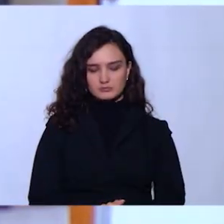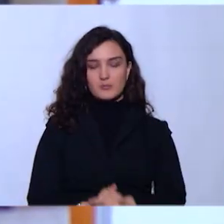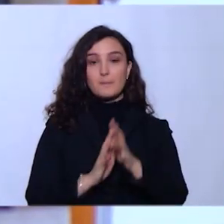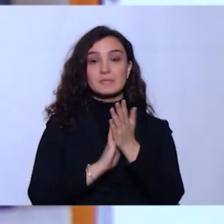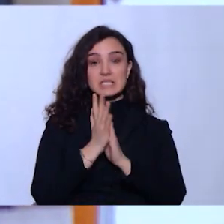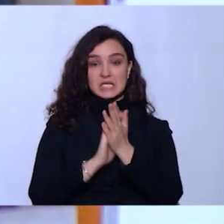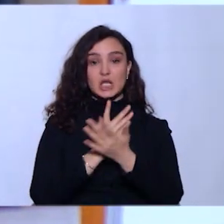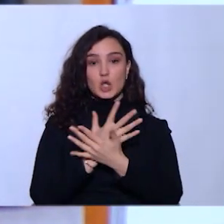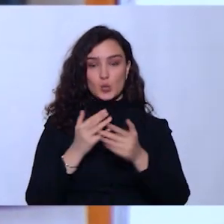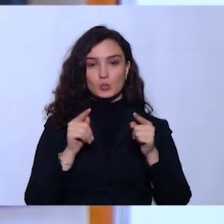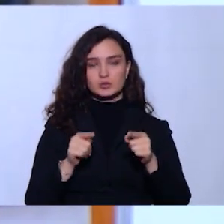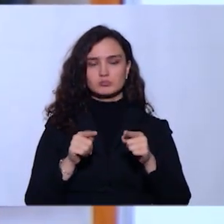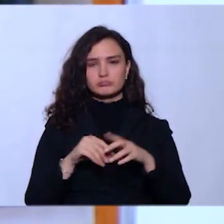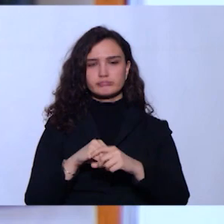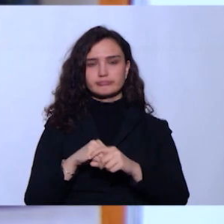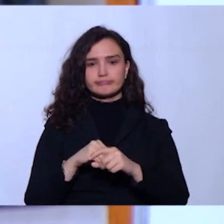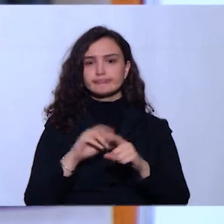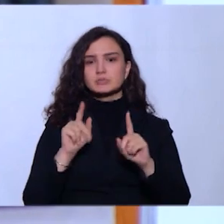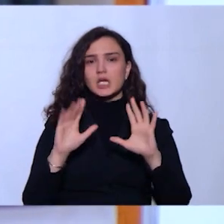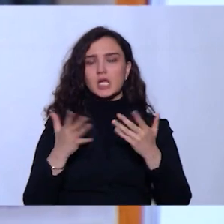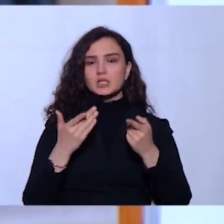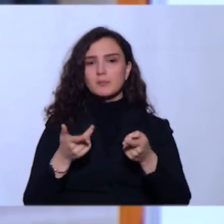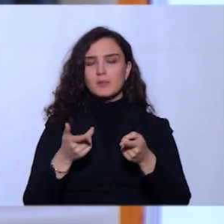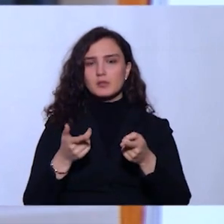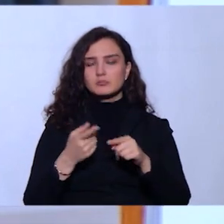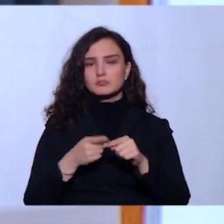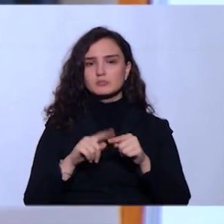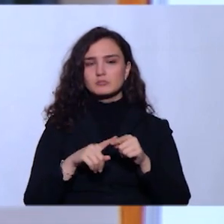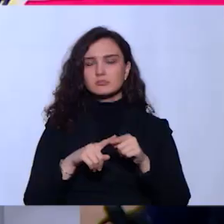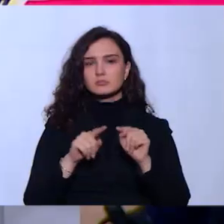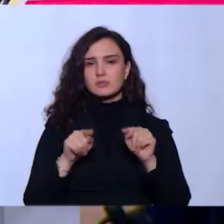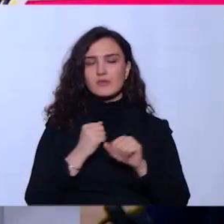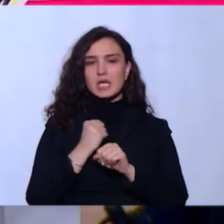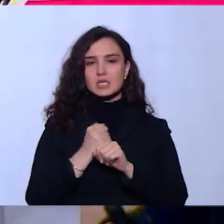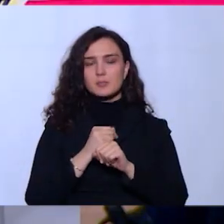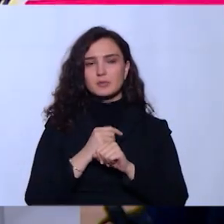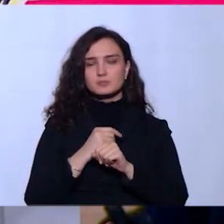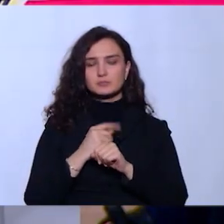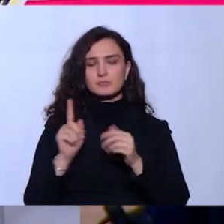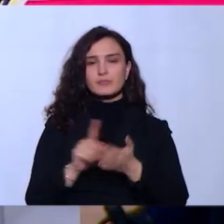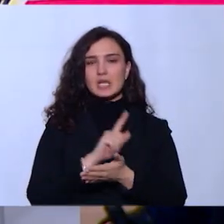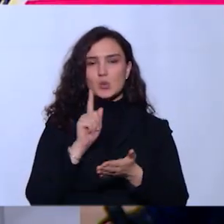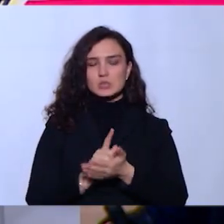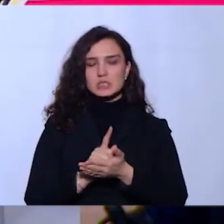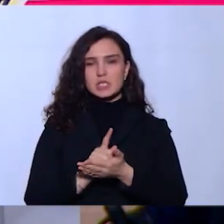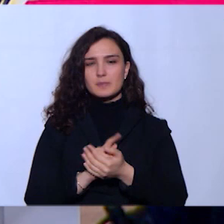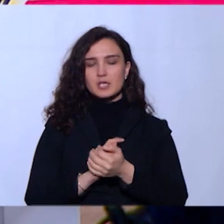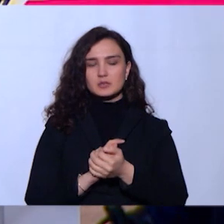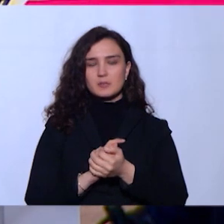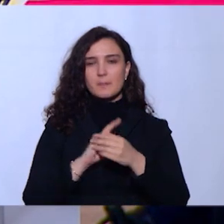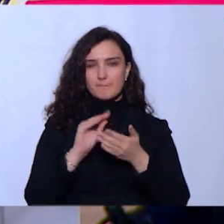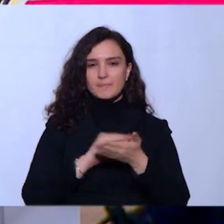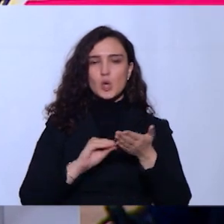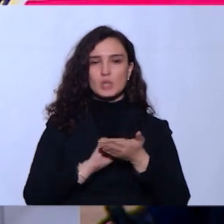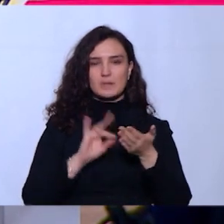ცენარეული. აი ჩვენ და რა ხდება, ნახეთ, როცა ორნამენტს ვაკეთებ, აუცილებლად